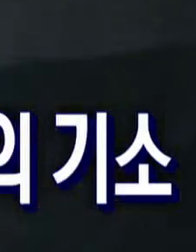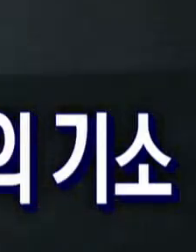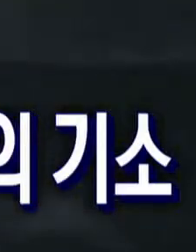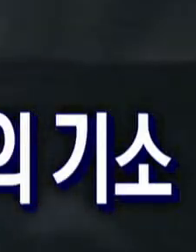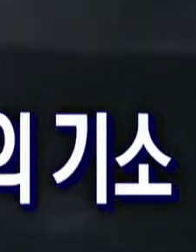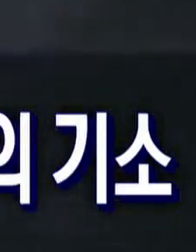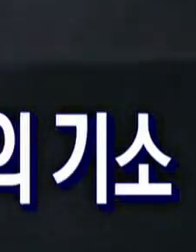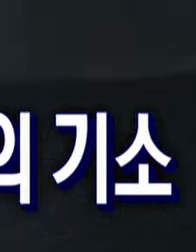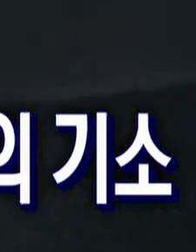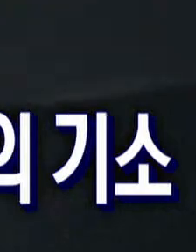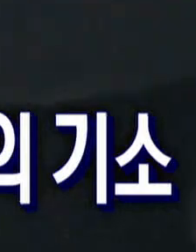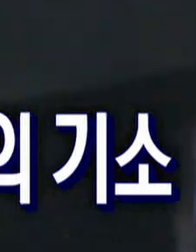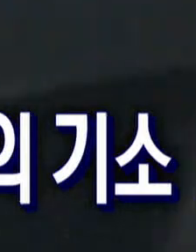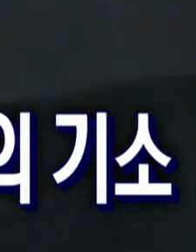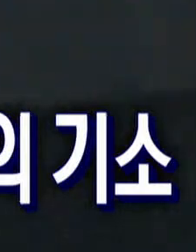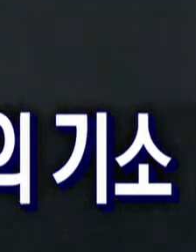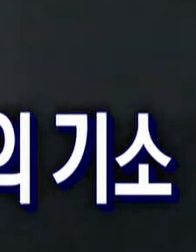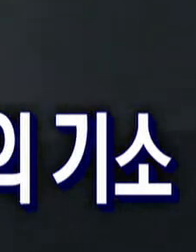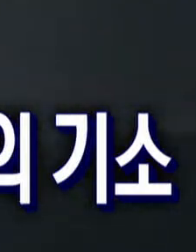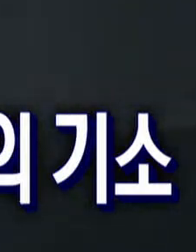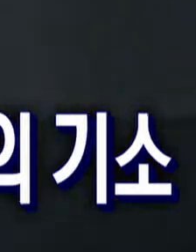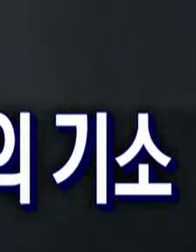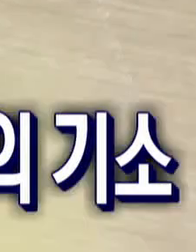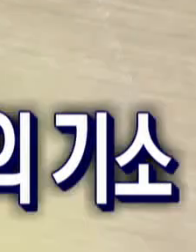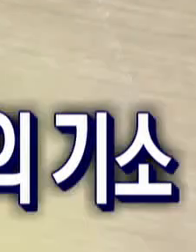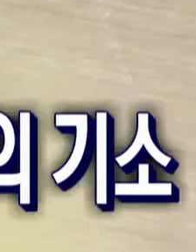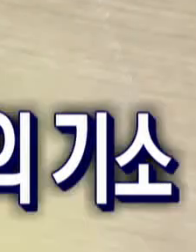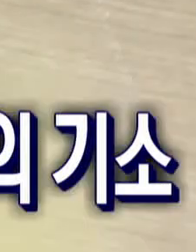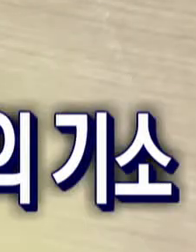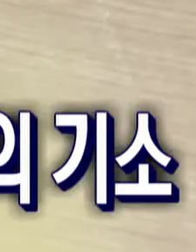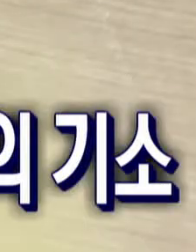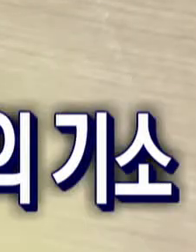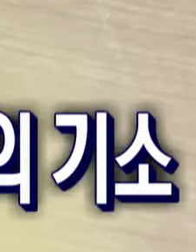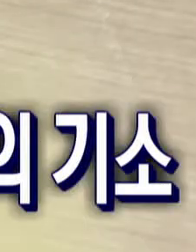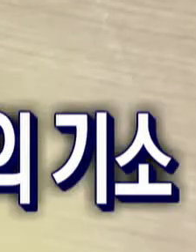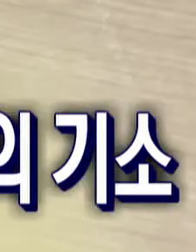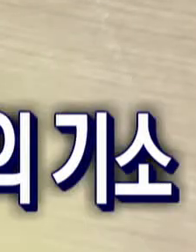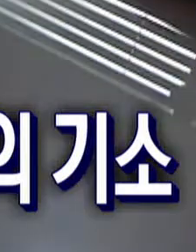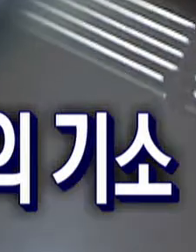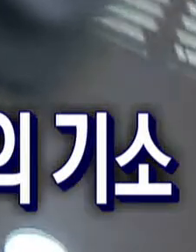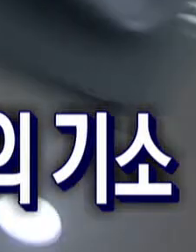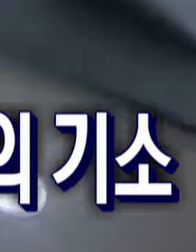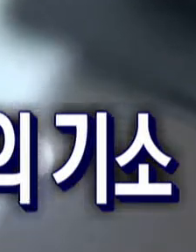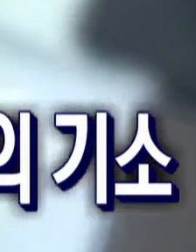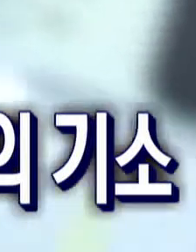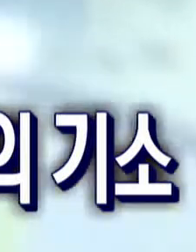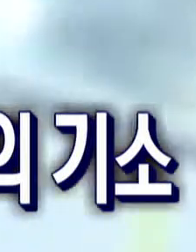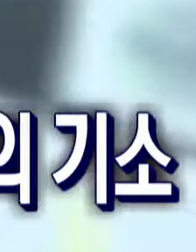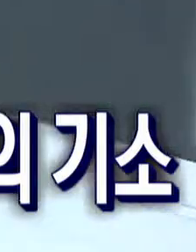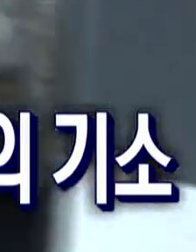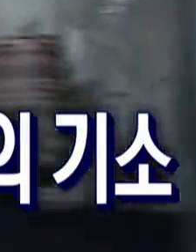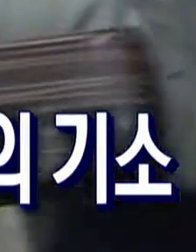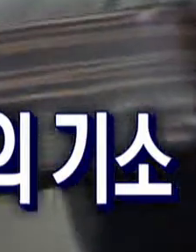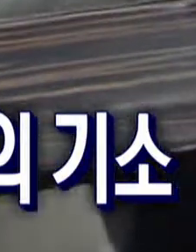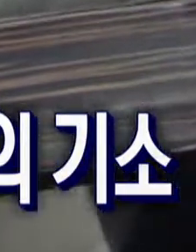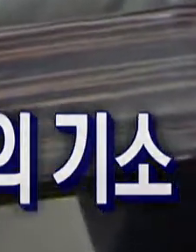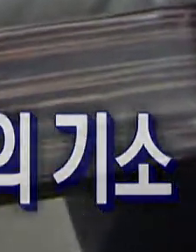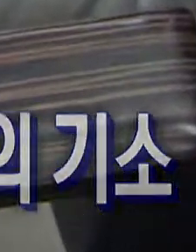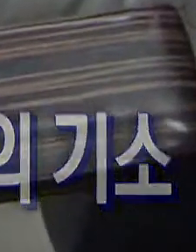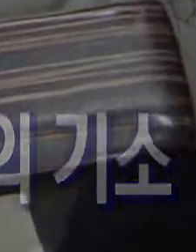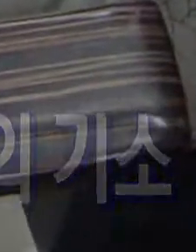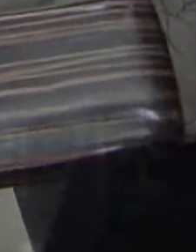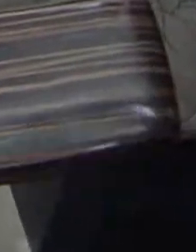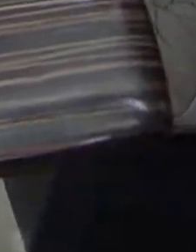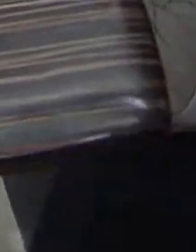지방선거에 출마했던 이 후보자들이 무더기로 기소됐습니다. 전남 동부지역만 30명, 당선돼서 현재 조합장이 된 사람도